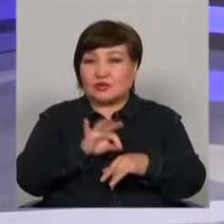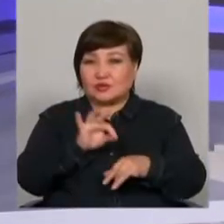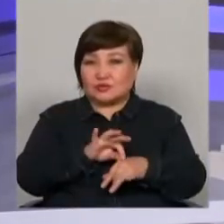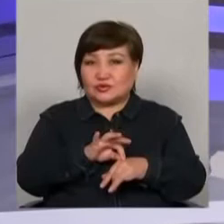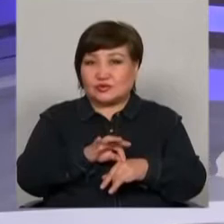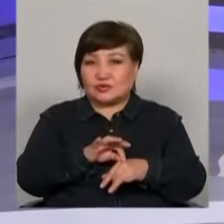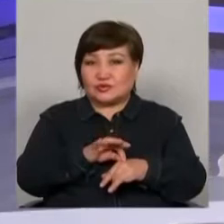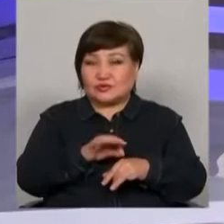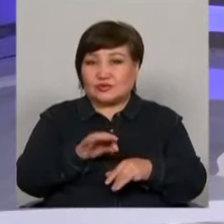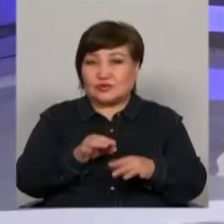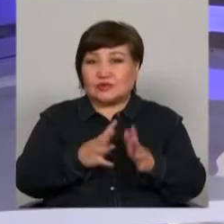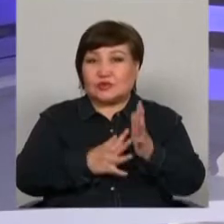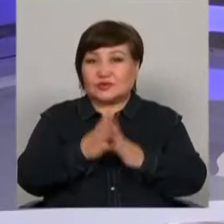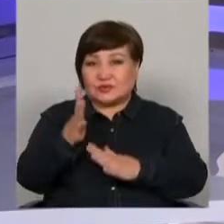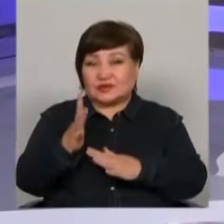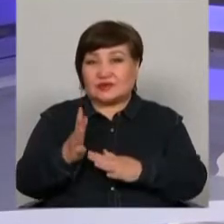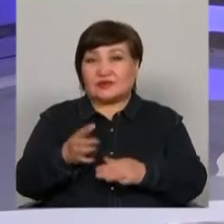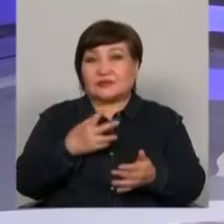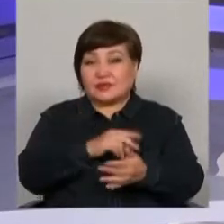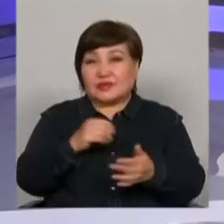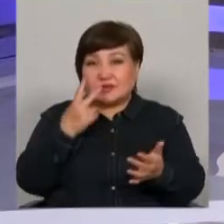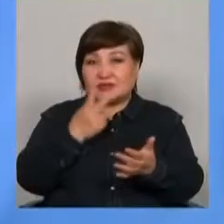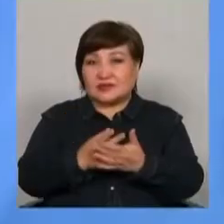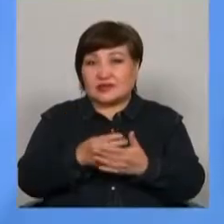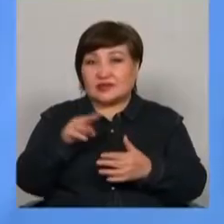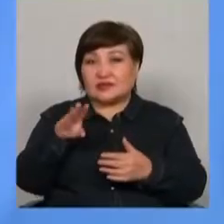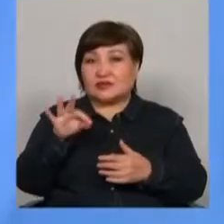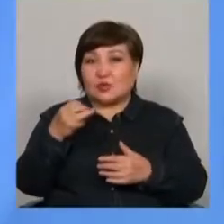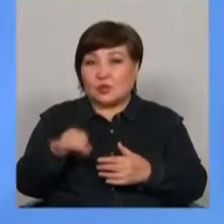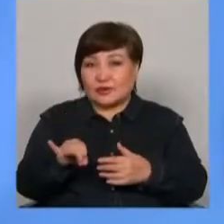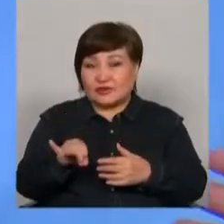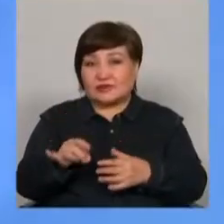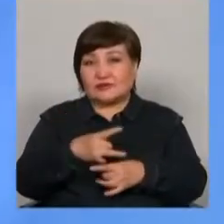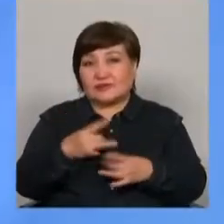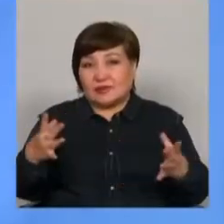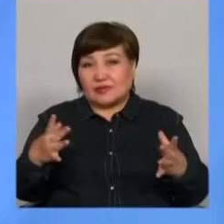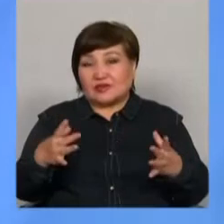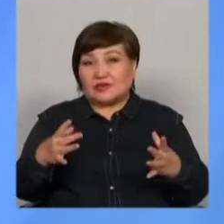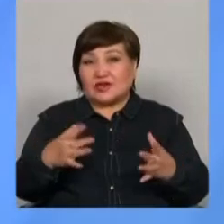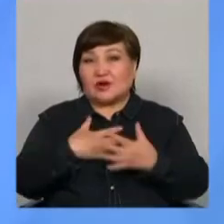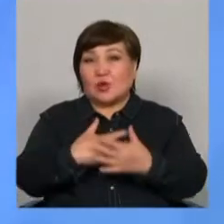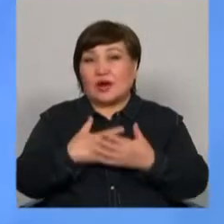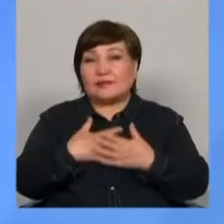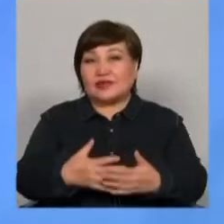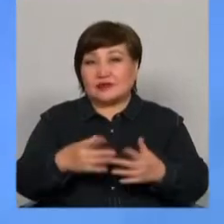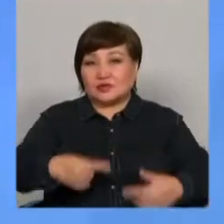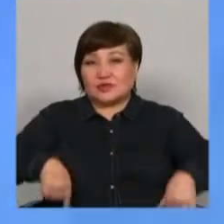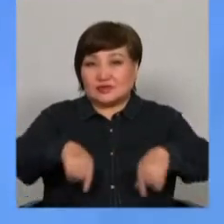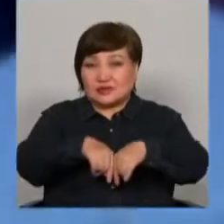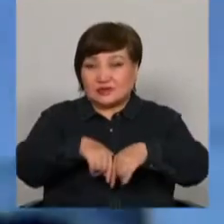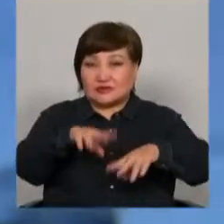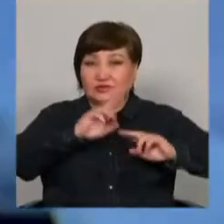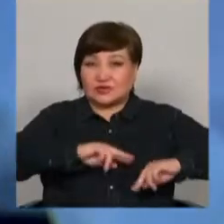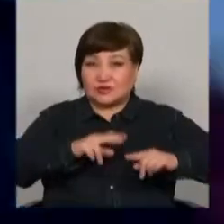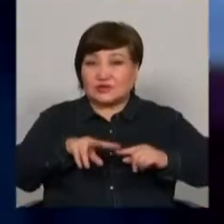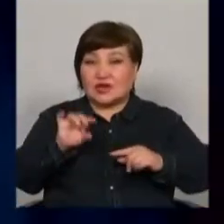кетті. Былай қарап отырсаңыз, мына той-томалақ қоғамдық ұйымдастыратын жұмыстардың көбісі осы маусым